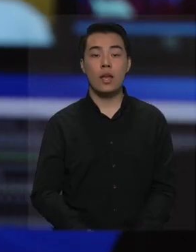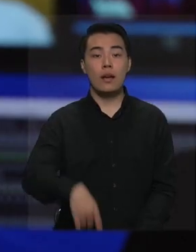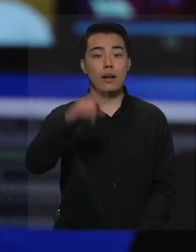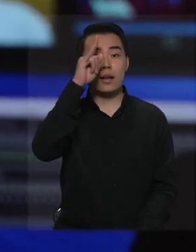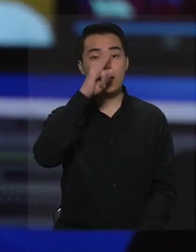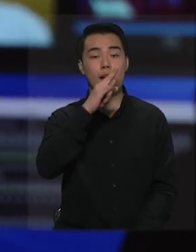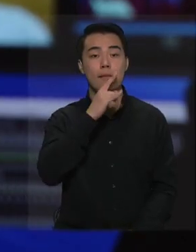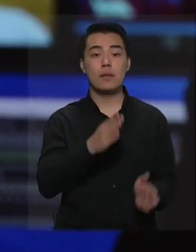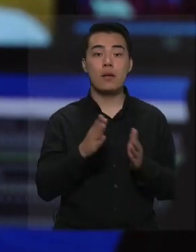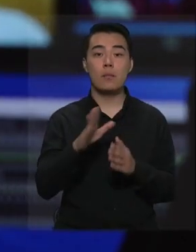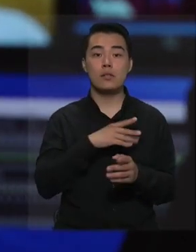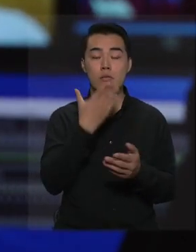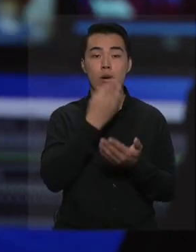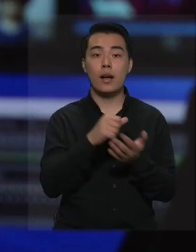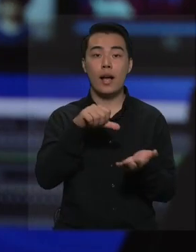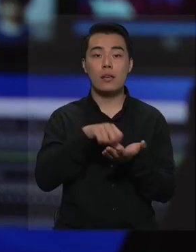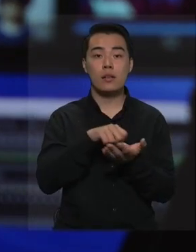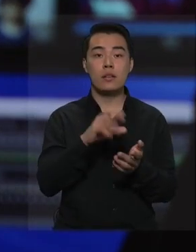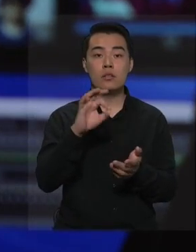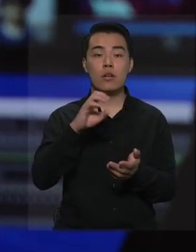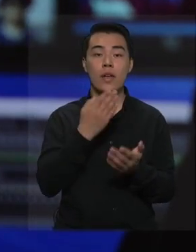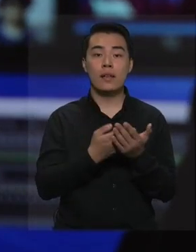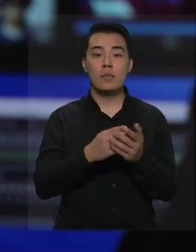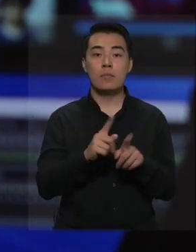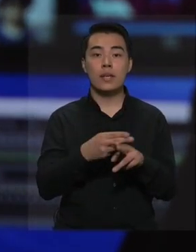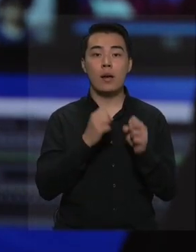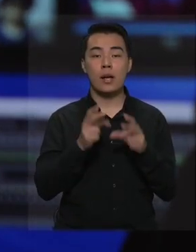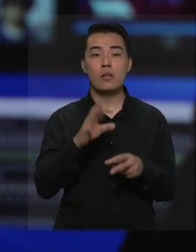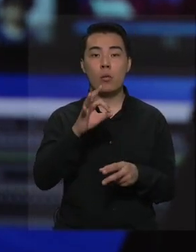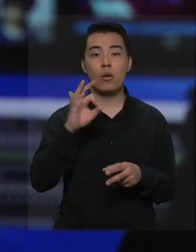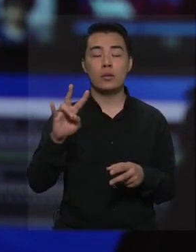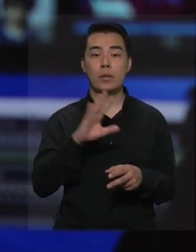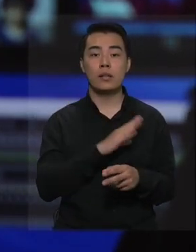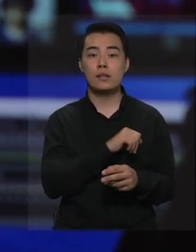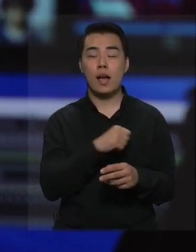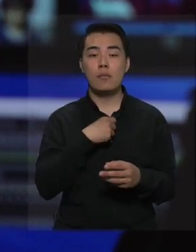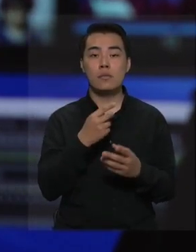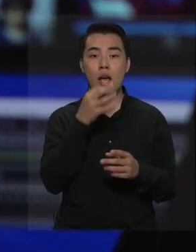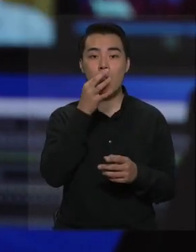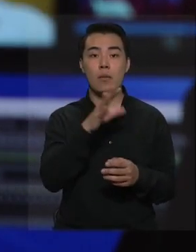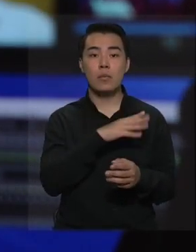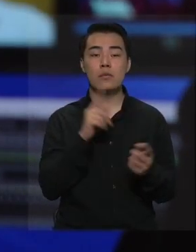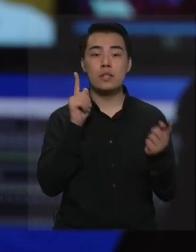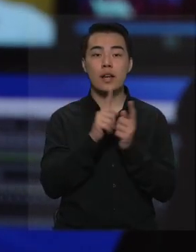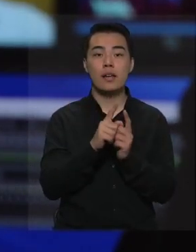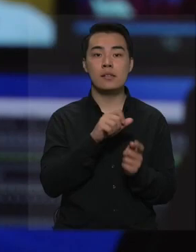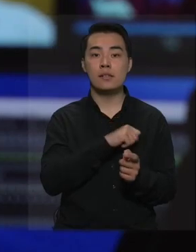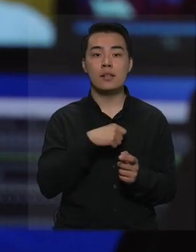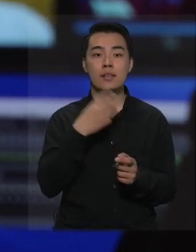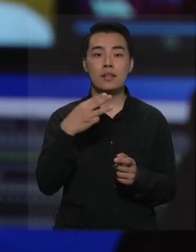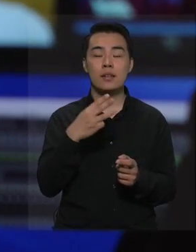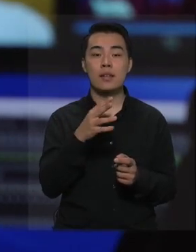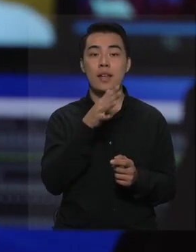Казахстан выдвинул свою кандидатуру в Совет Безопасности ООН об этом сегодня ходе встречи посвященная